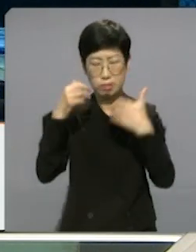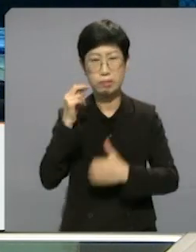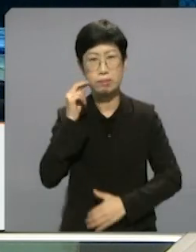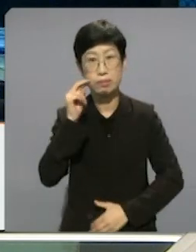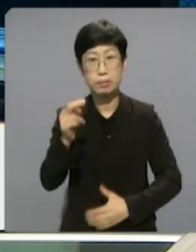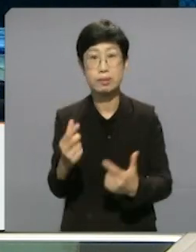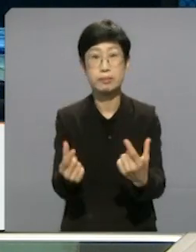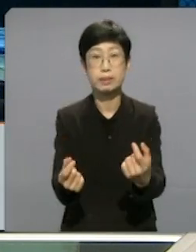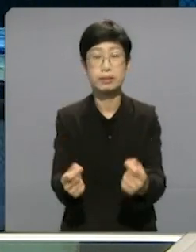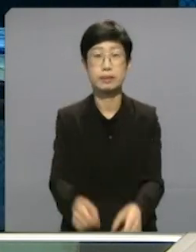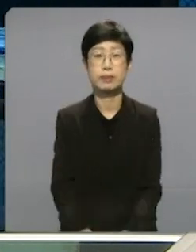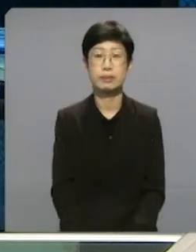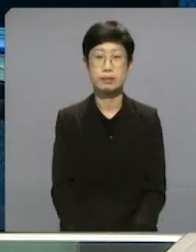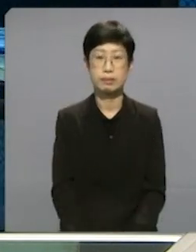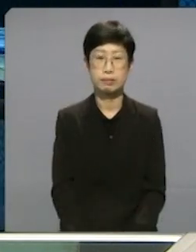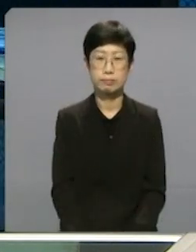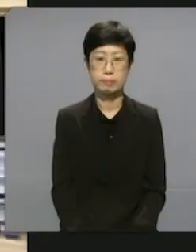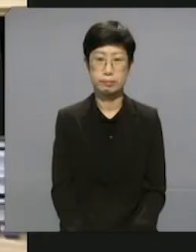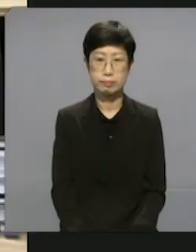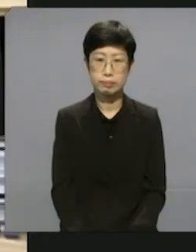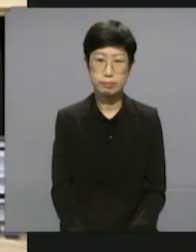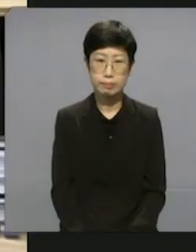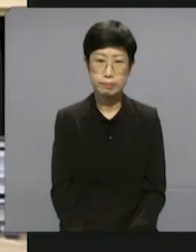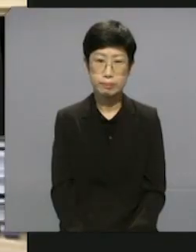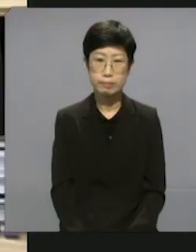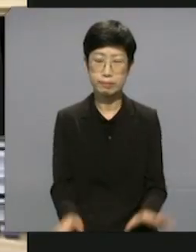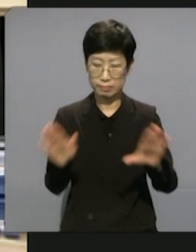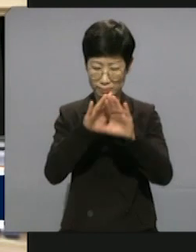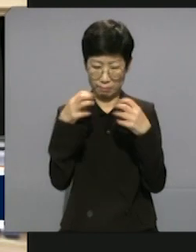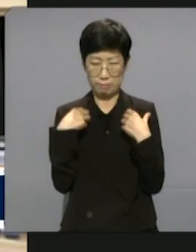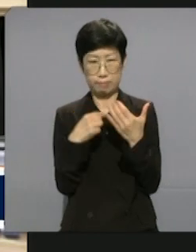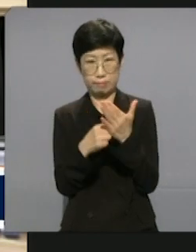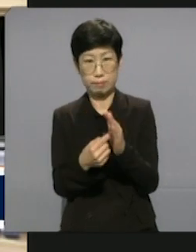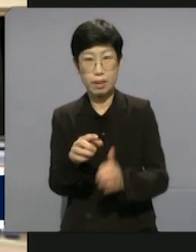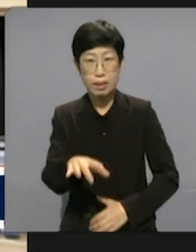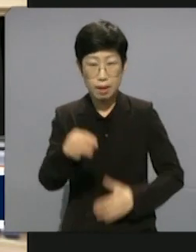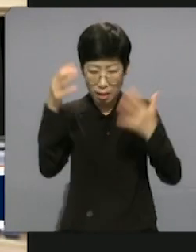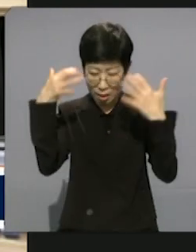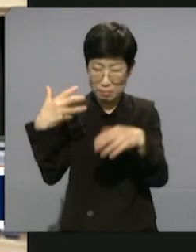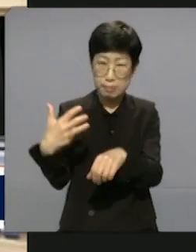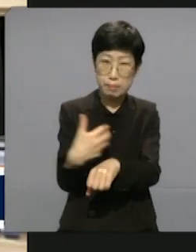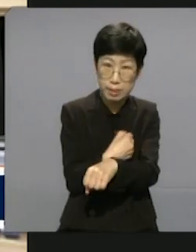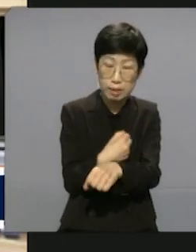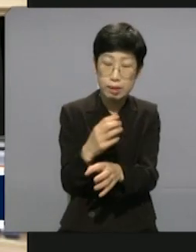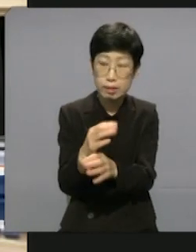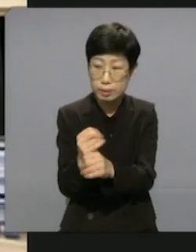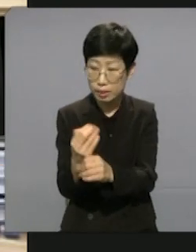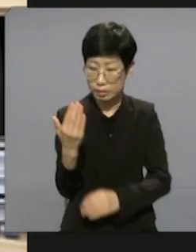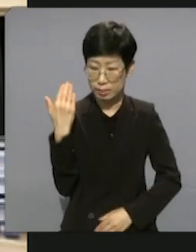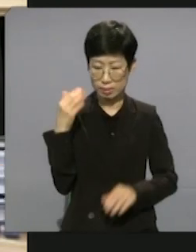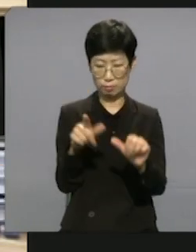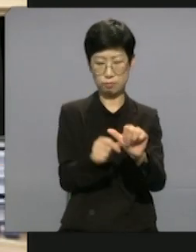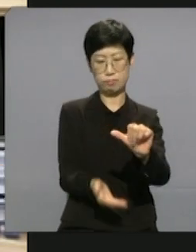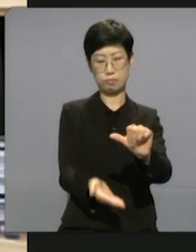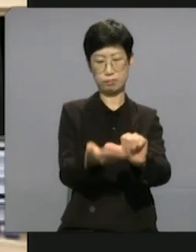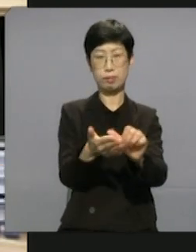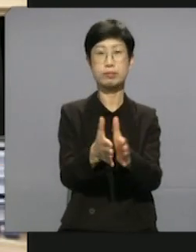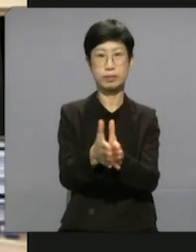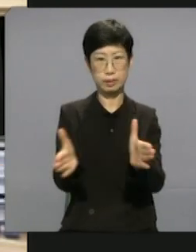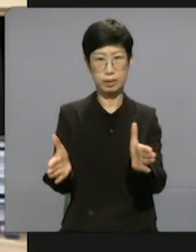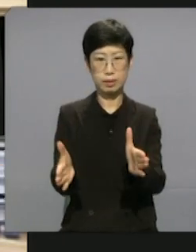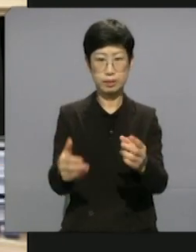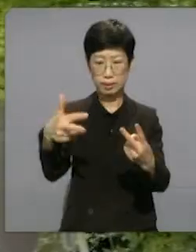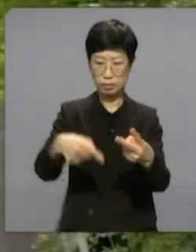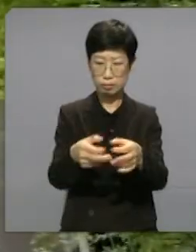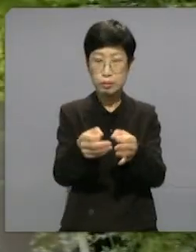어떻습니까? 네, 기상 당국에 따르면 올여름 첫 폭염은 지난달 초에 찾아왔습니다. 첫 2주